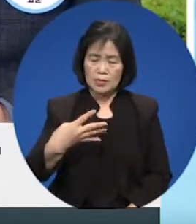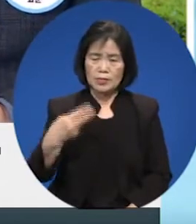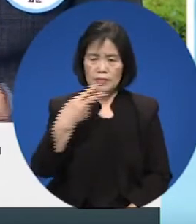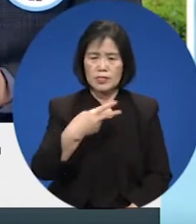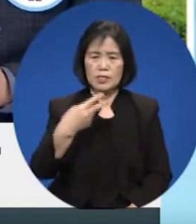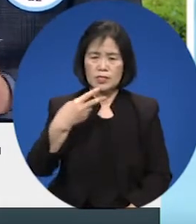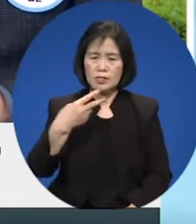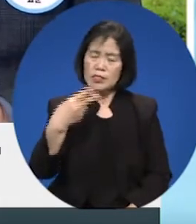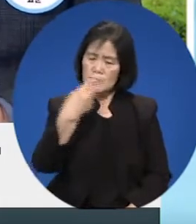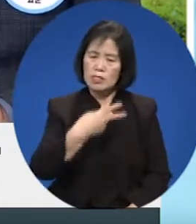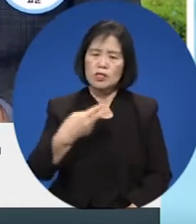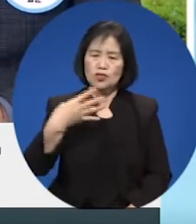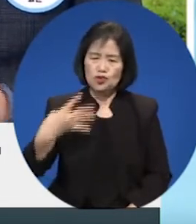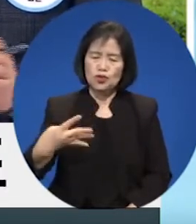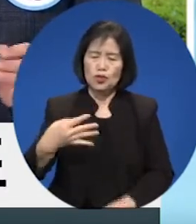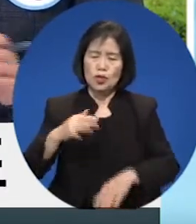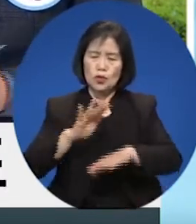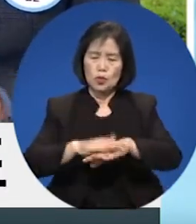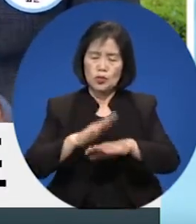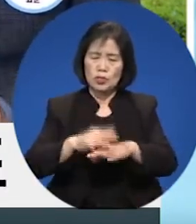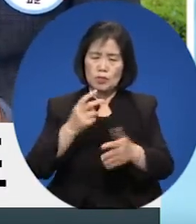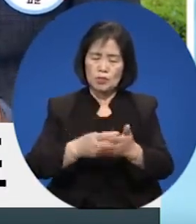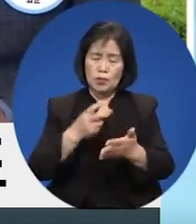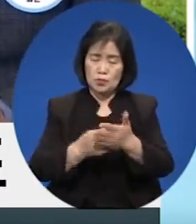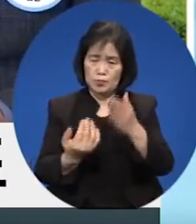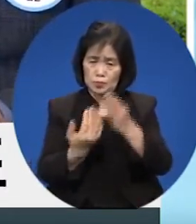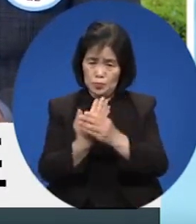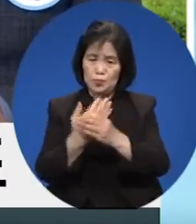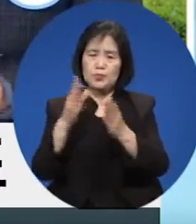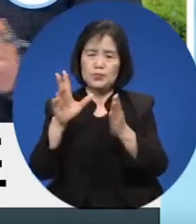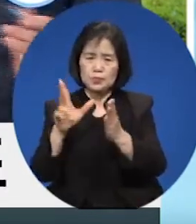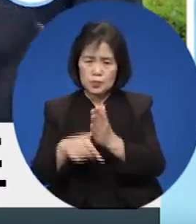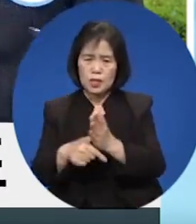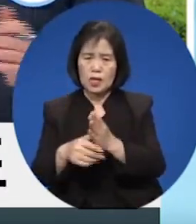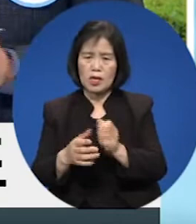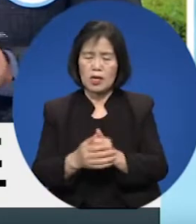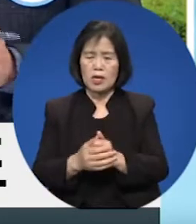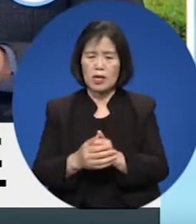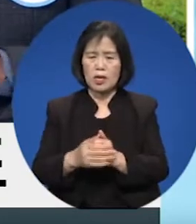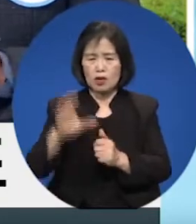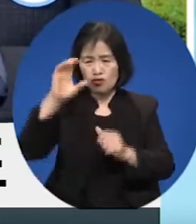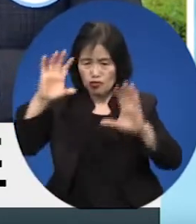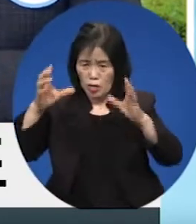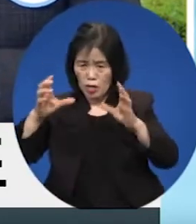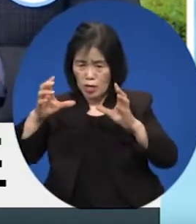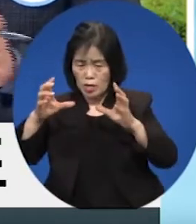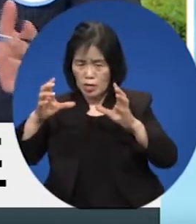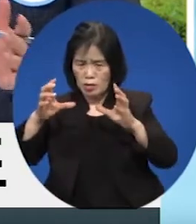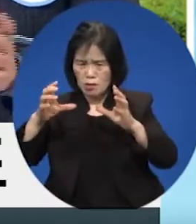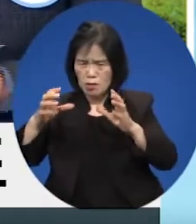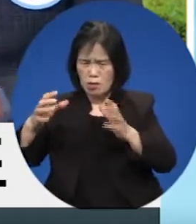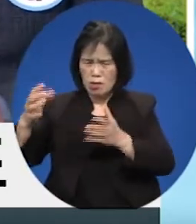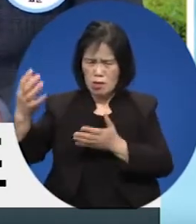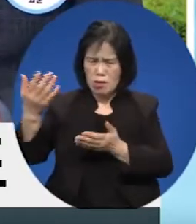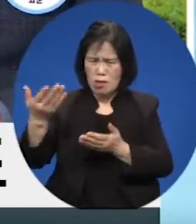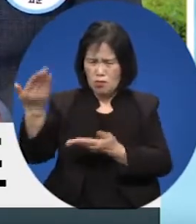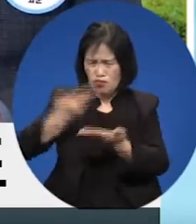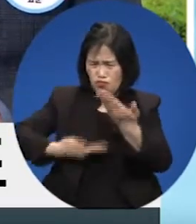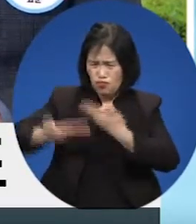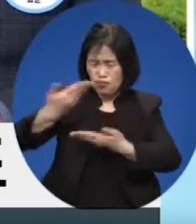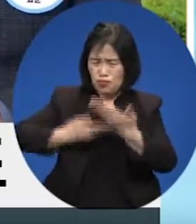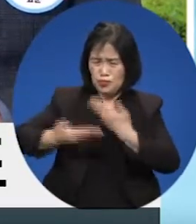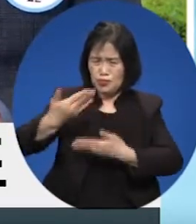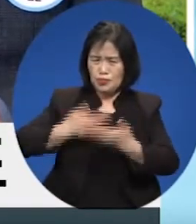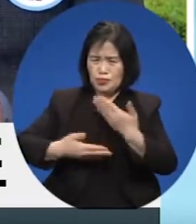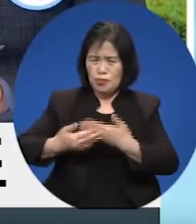이제 6년 도적 나올때 부분들을 이렇게 보면 은 소위 이제 뭐 우리가 2라운드 지나고 마 이렇게 이제 우리가 수입산이